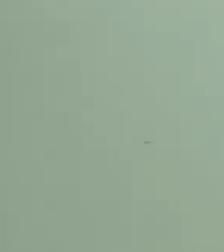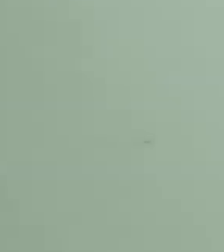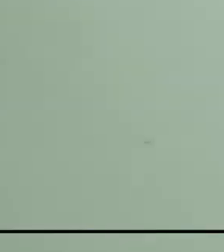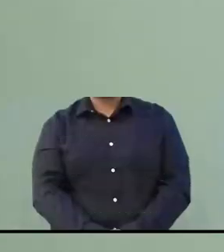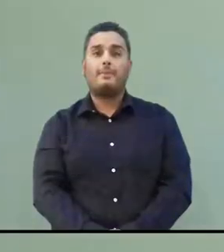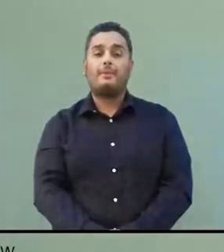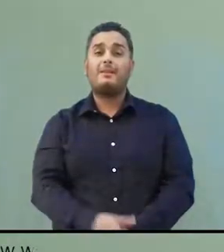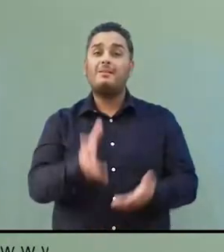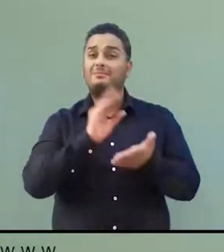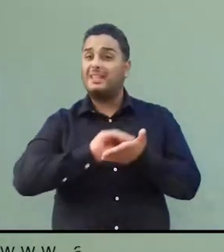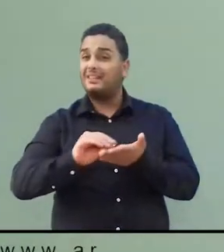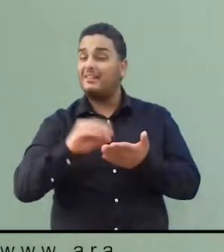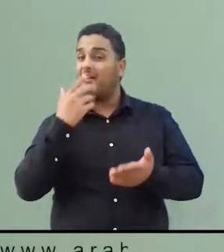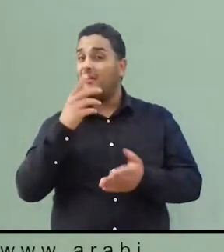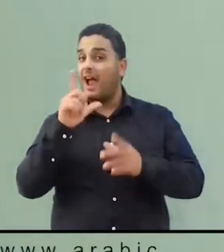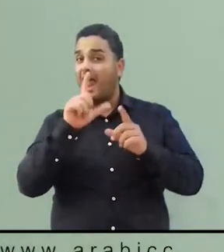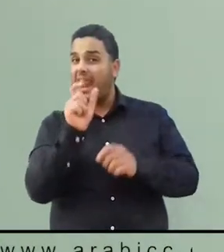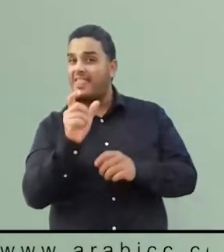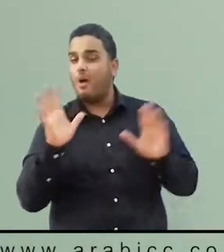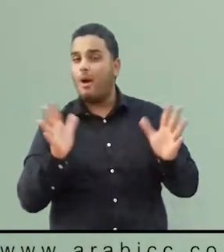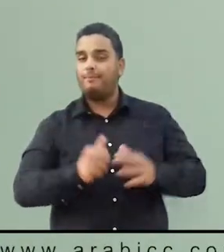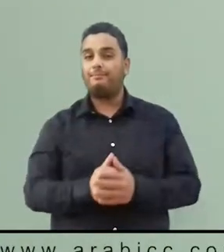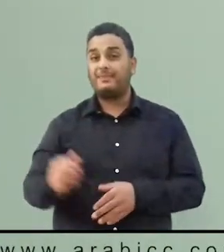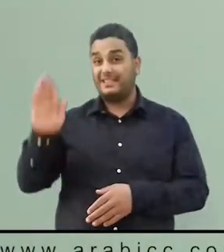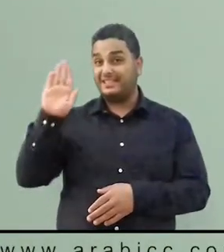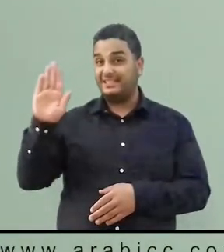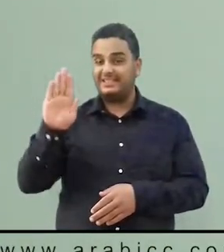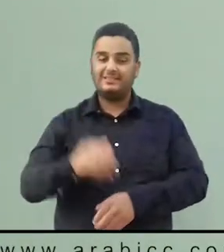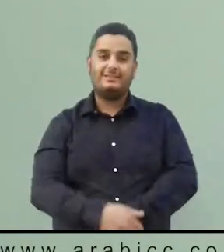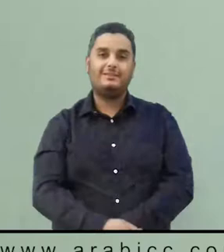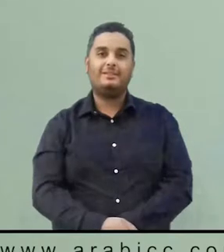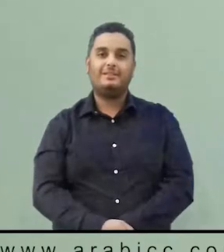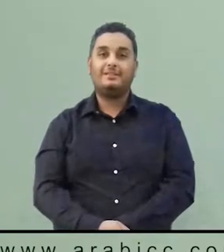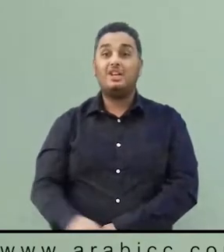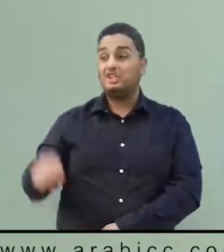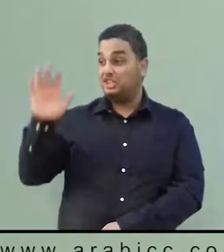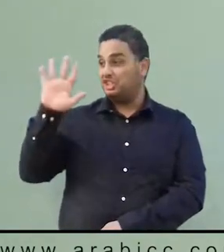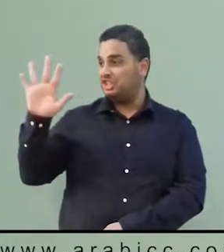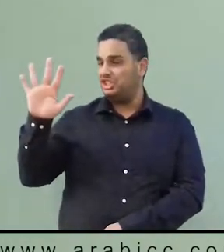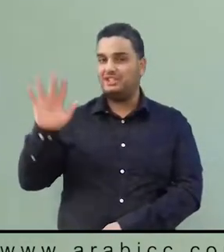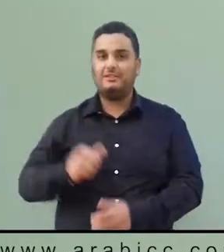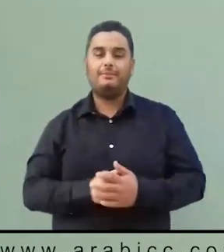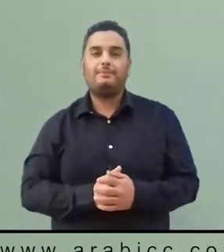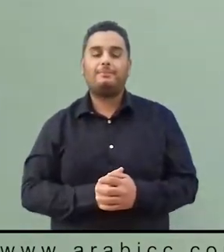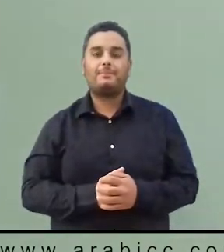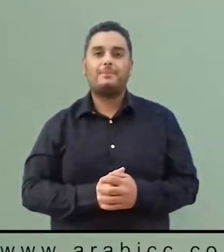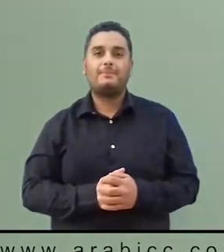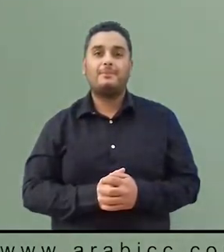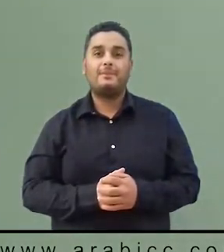Étape pour dessiner les lettres SIN, SIN.